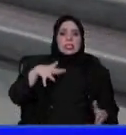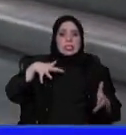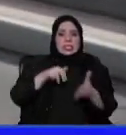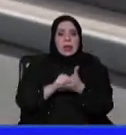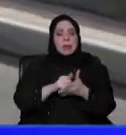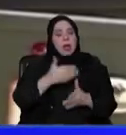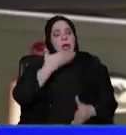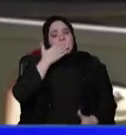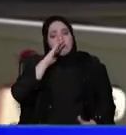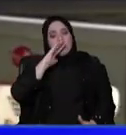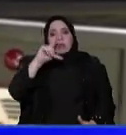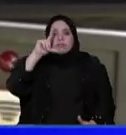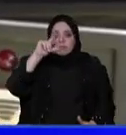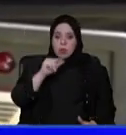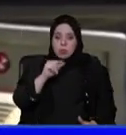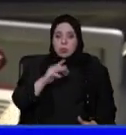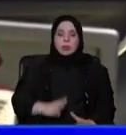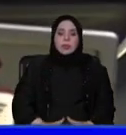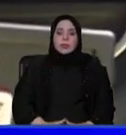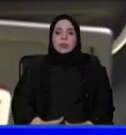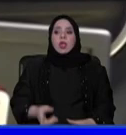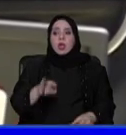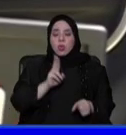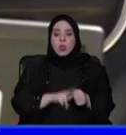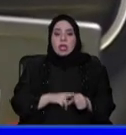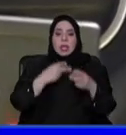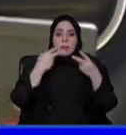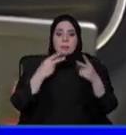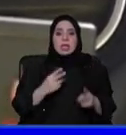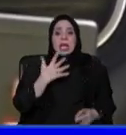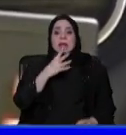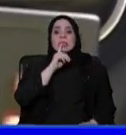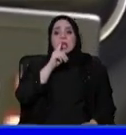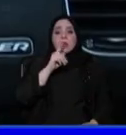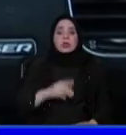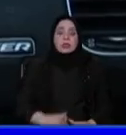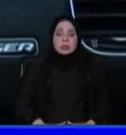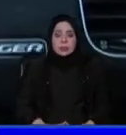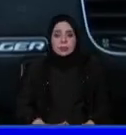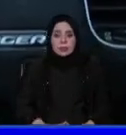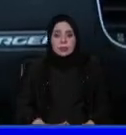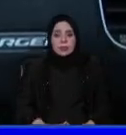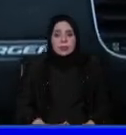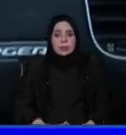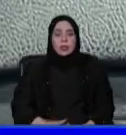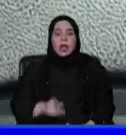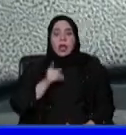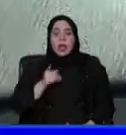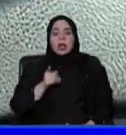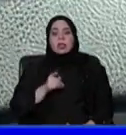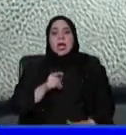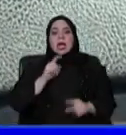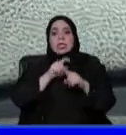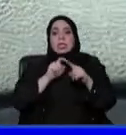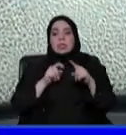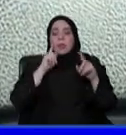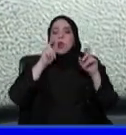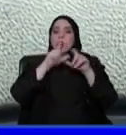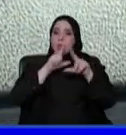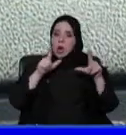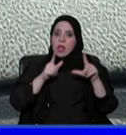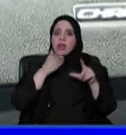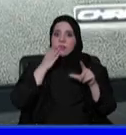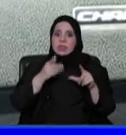المركبات الى ادنى مستوياتها منذ خمسه اعوام هذه النسب المبشره دليل